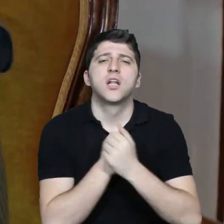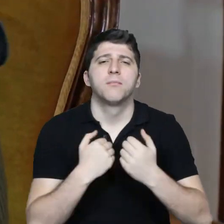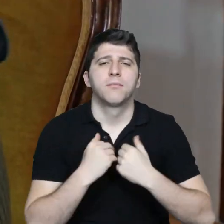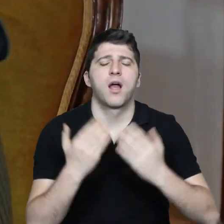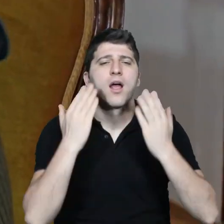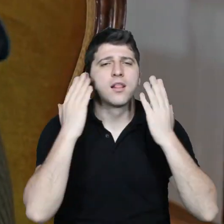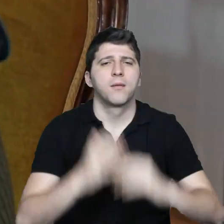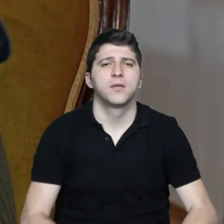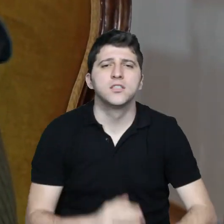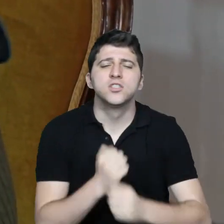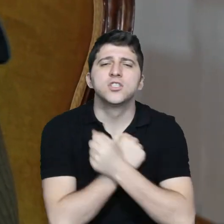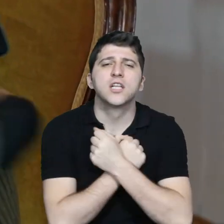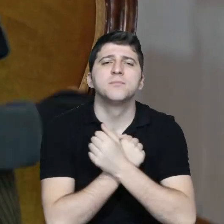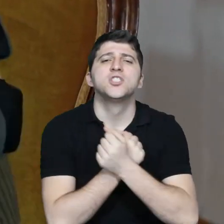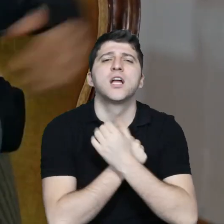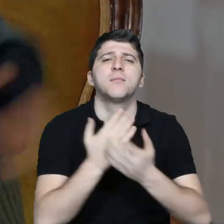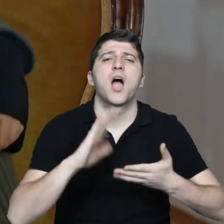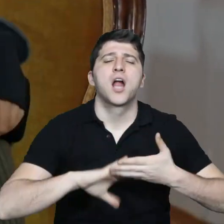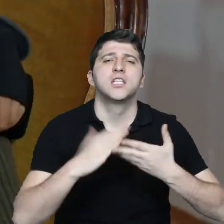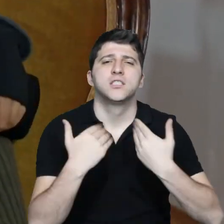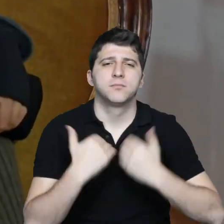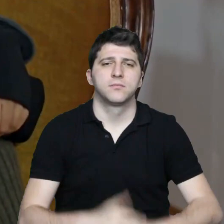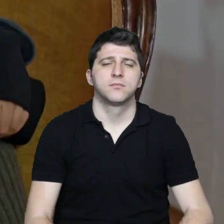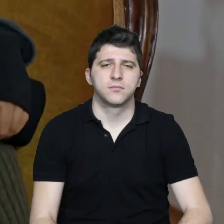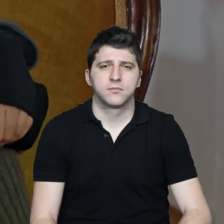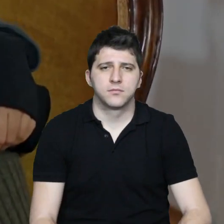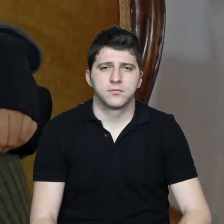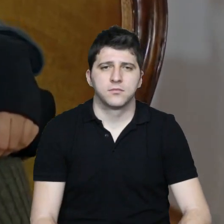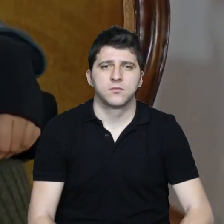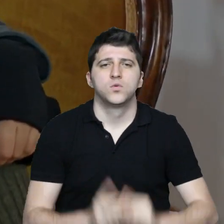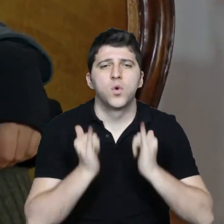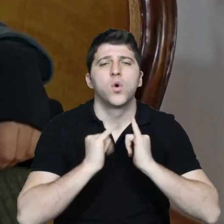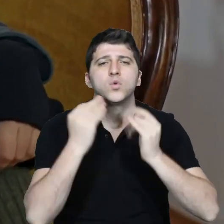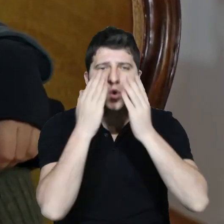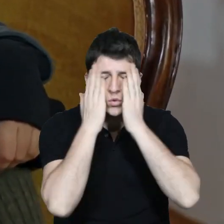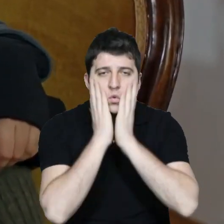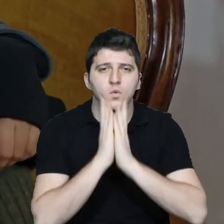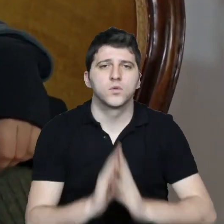Ya. Canım. Canım arkadaşım. Oh, çok şükür.